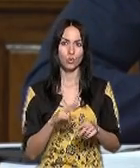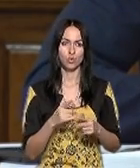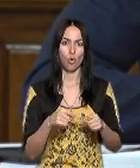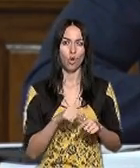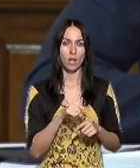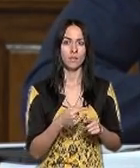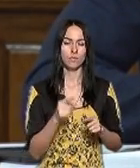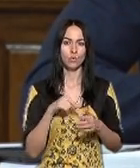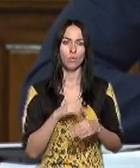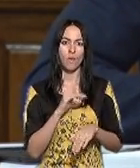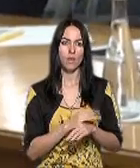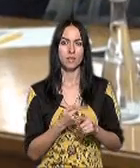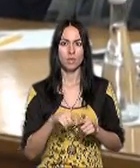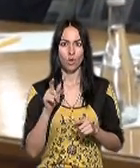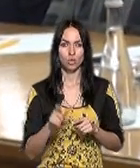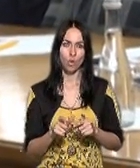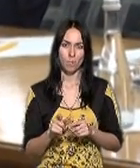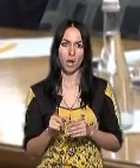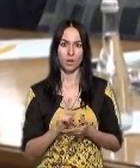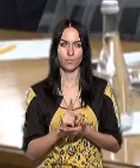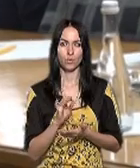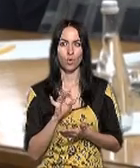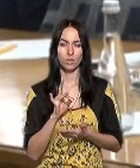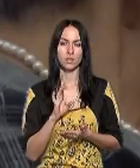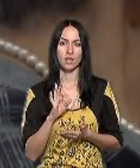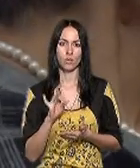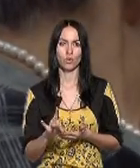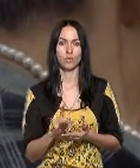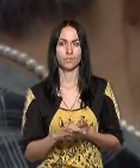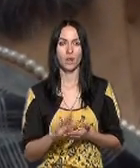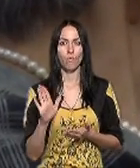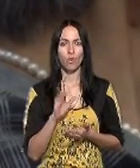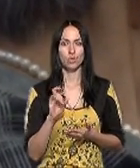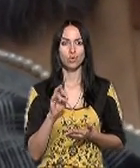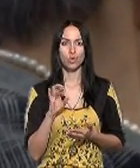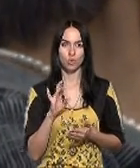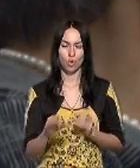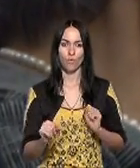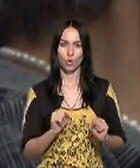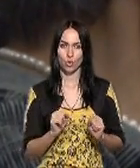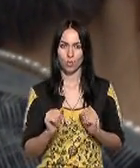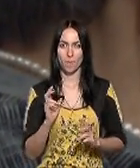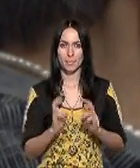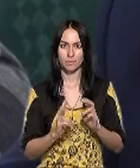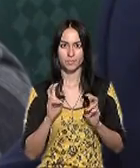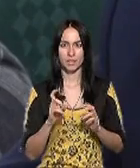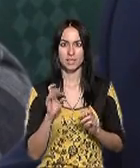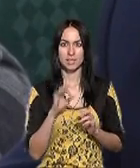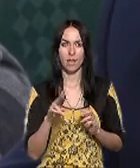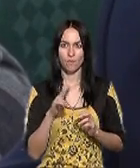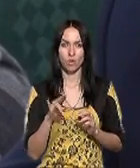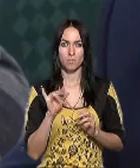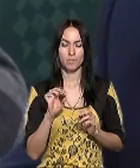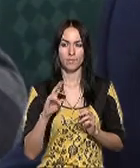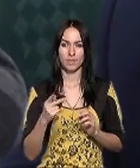це буде особа-координатор. Давайте. Володимир Золотарьов керує підприємством завод «Південкабель». Тут